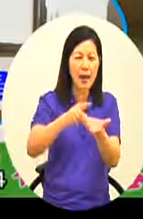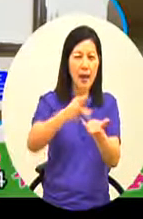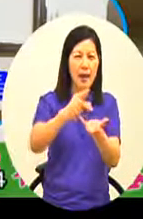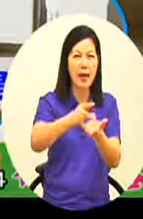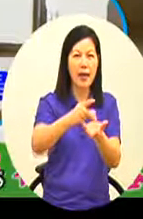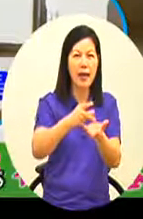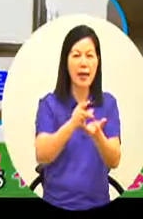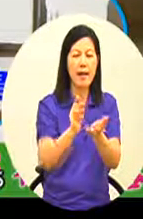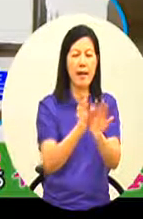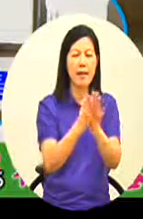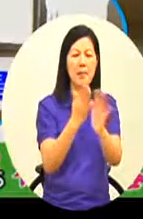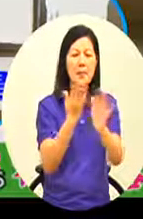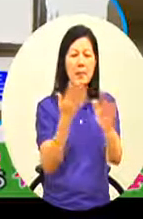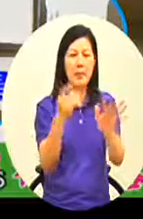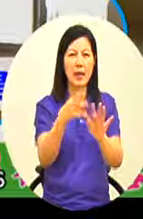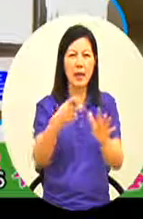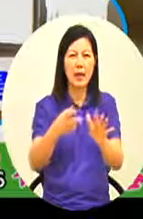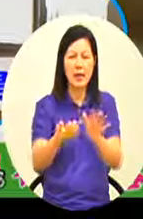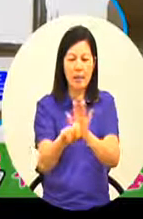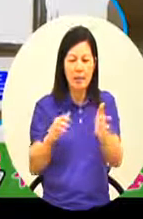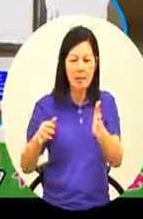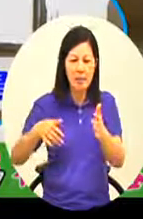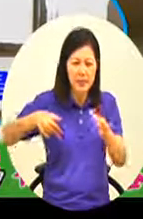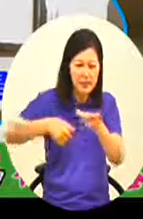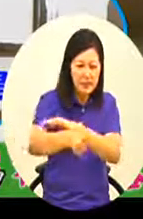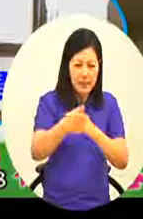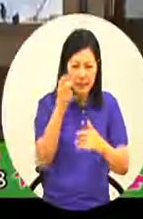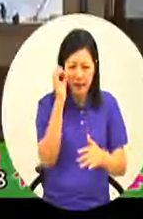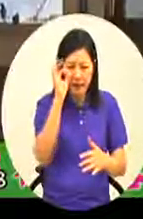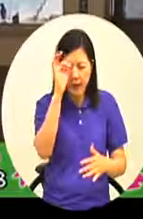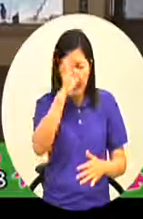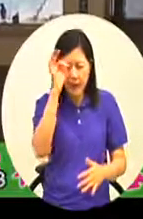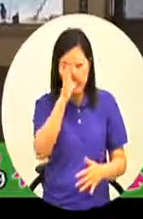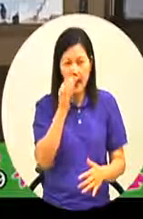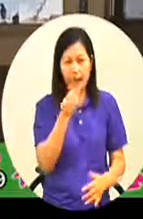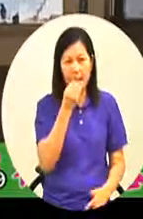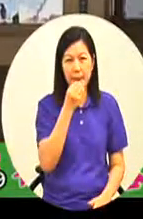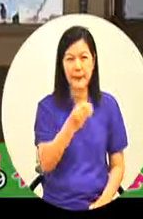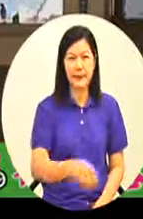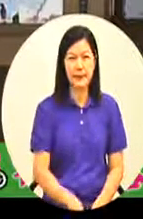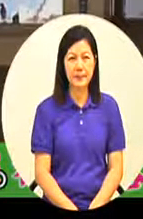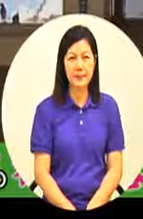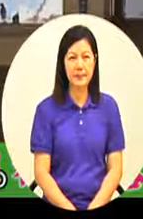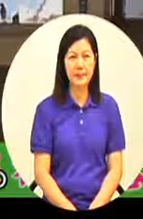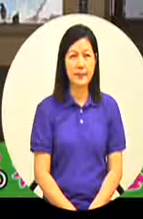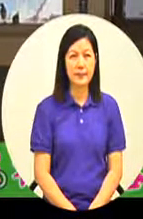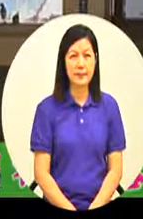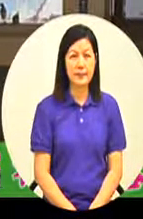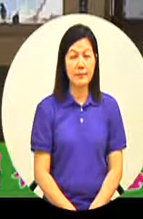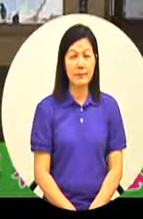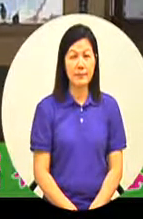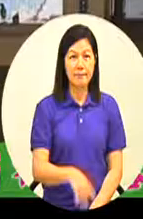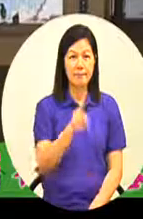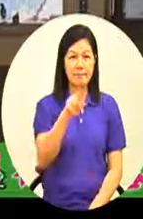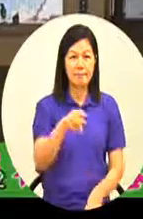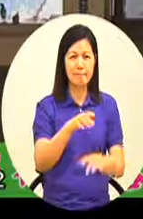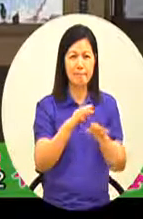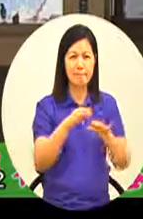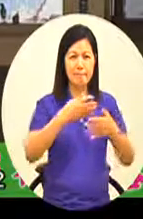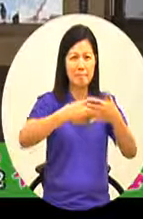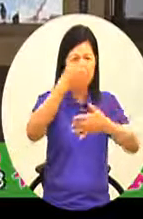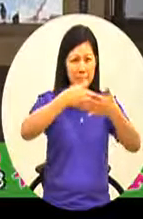么？准备进去觅食。好，来，这个都是，这几个都是